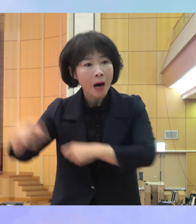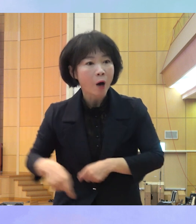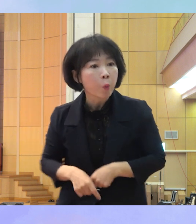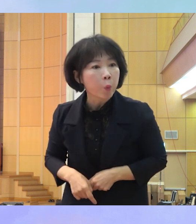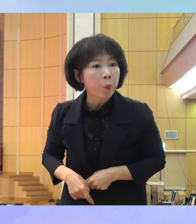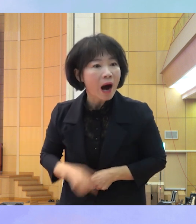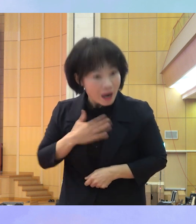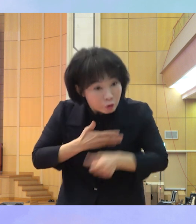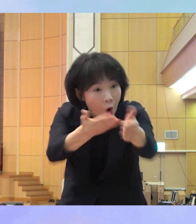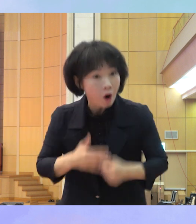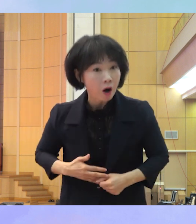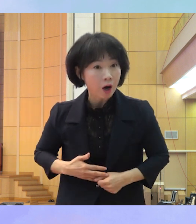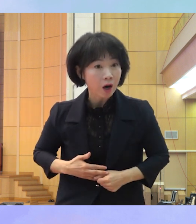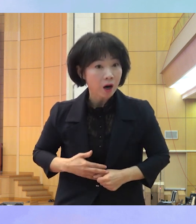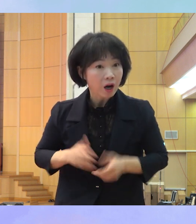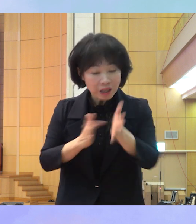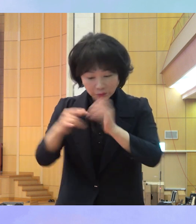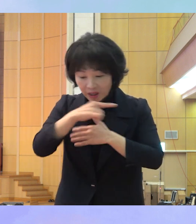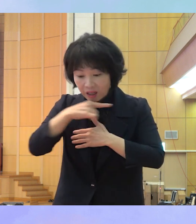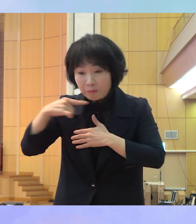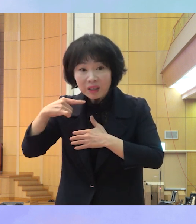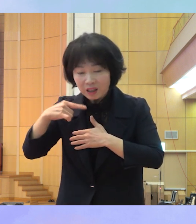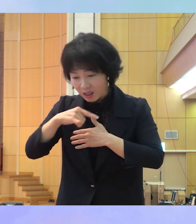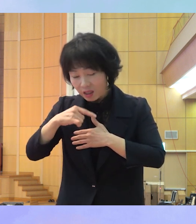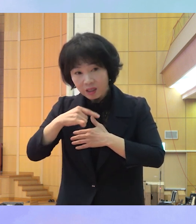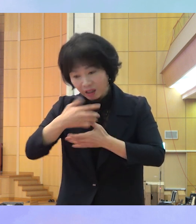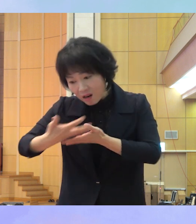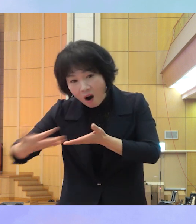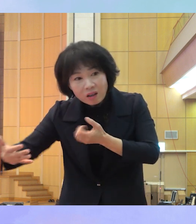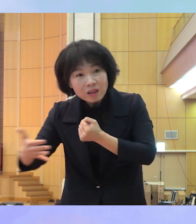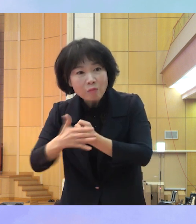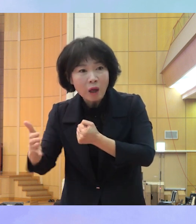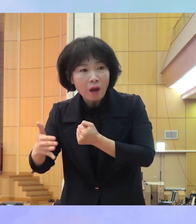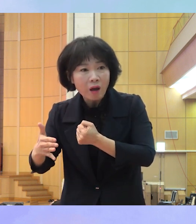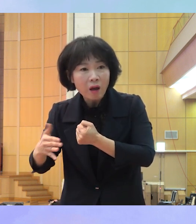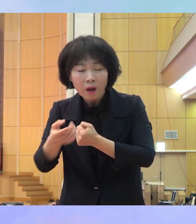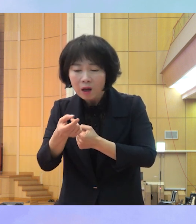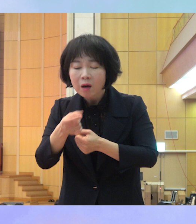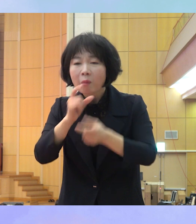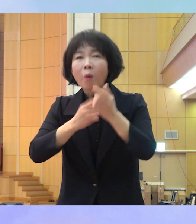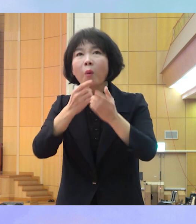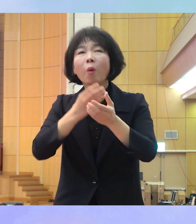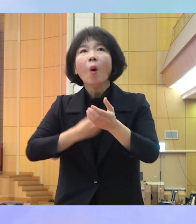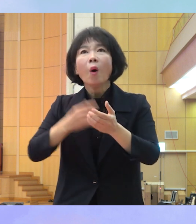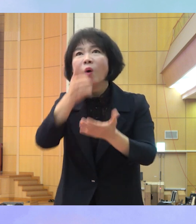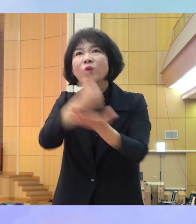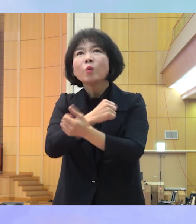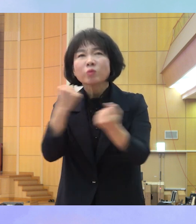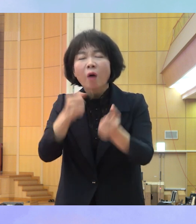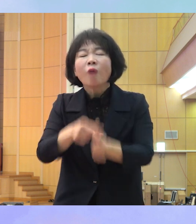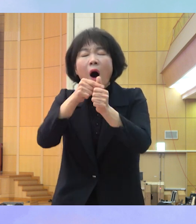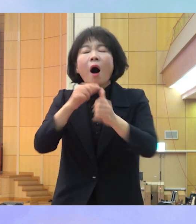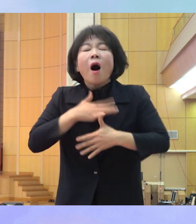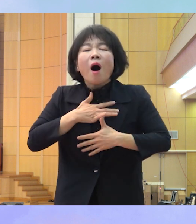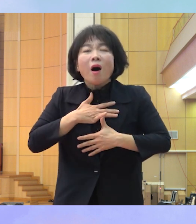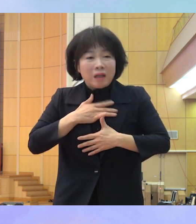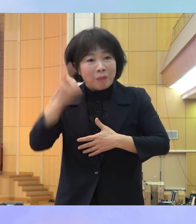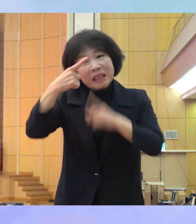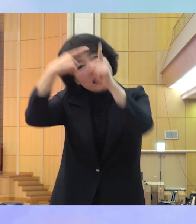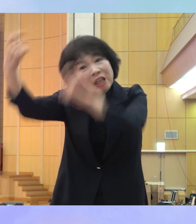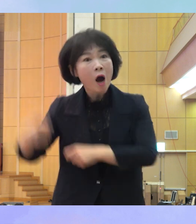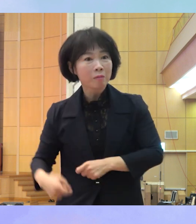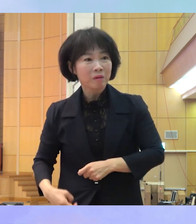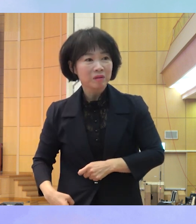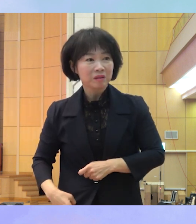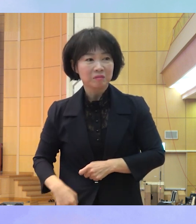하는 이 의미를 알지 못하다 보니까 처음 나오신 분이라서 야, 이왕 줄 바에 떡